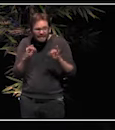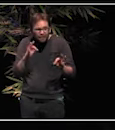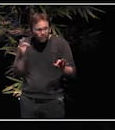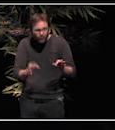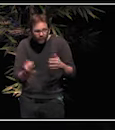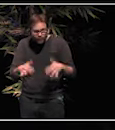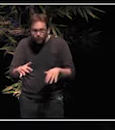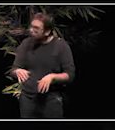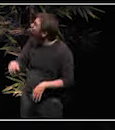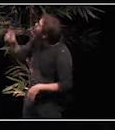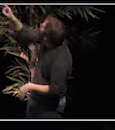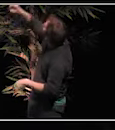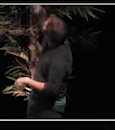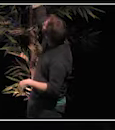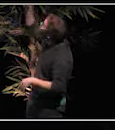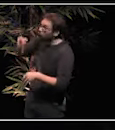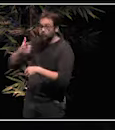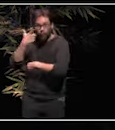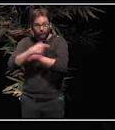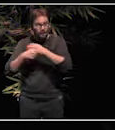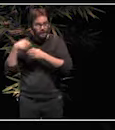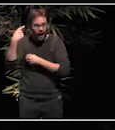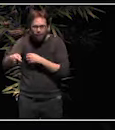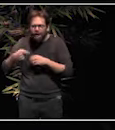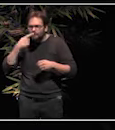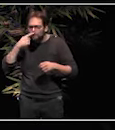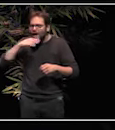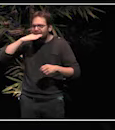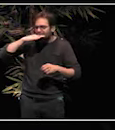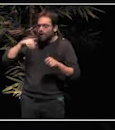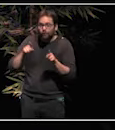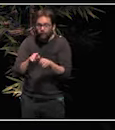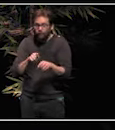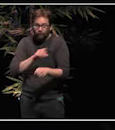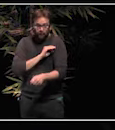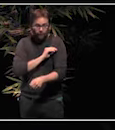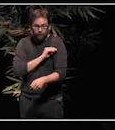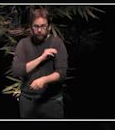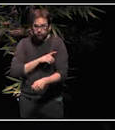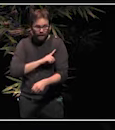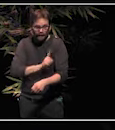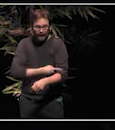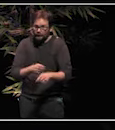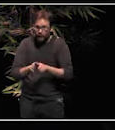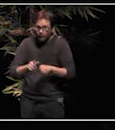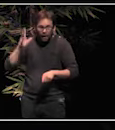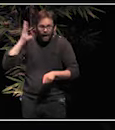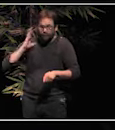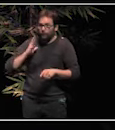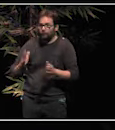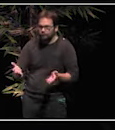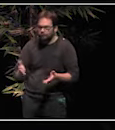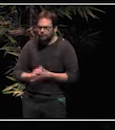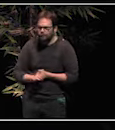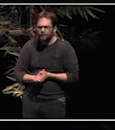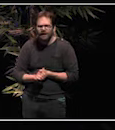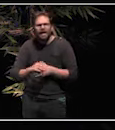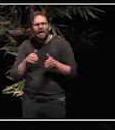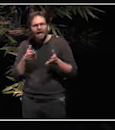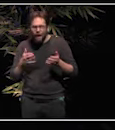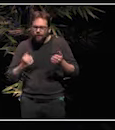sujets étaient en moyenne revenus à leur niveau de départ. D'accord ? Et la raison pour laquelle on perd 35% de force en